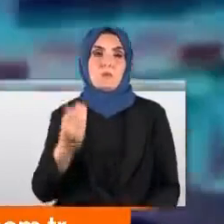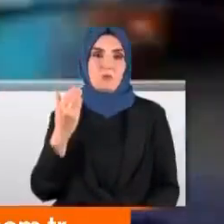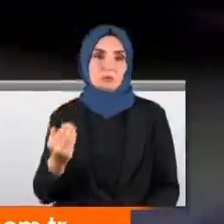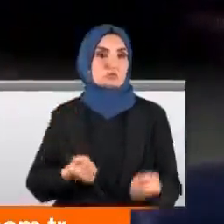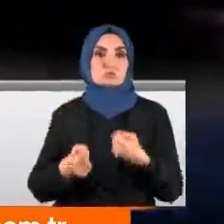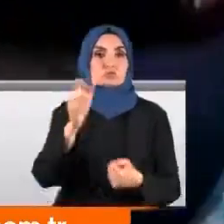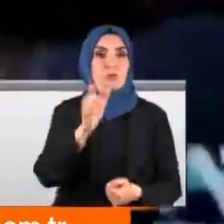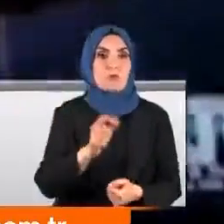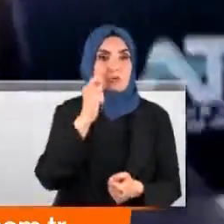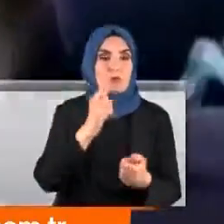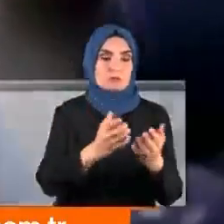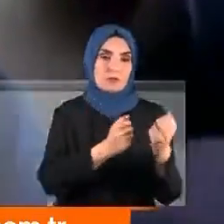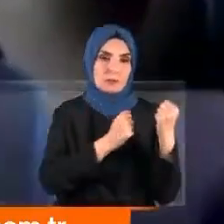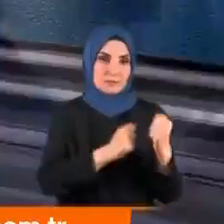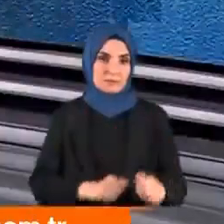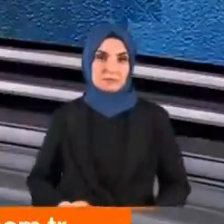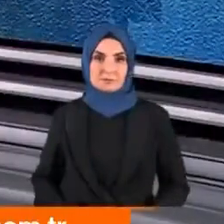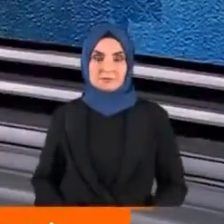alındı.